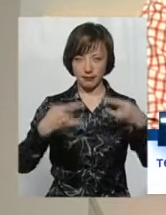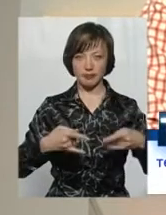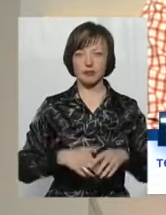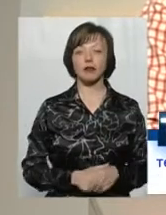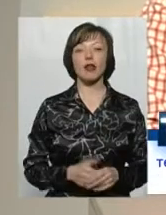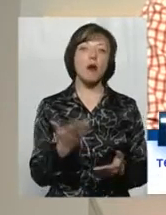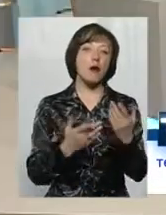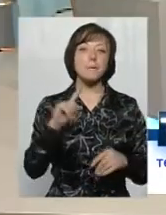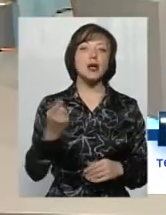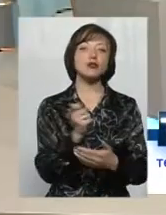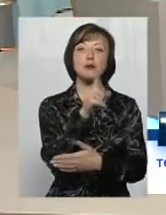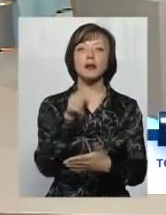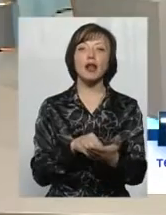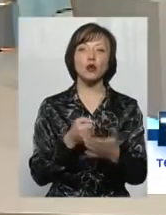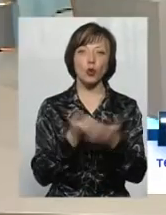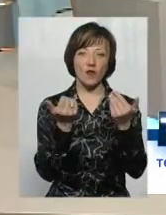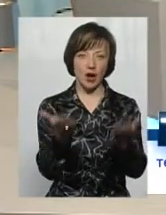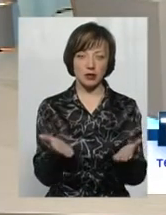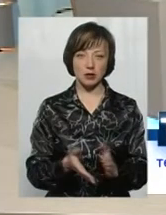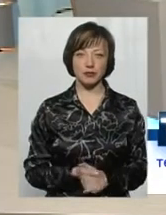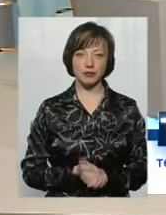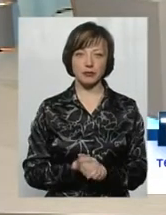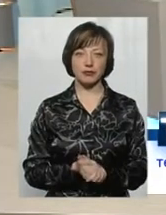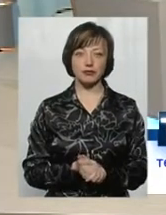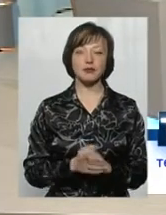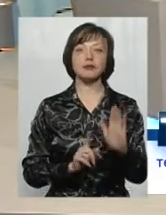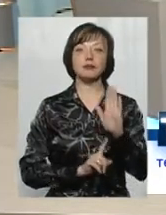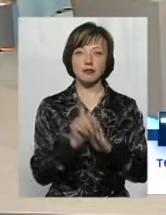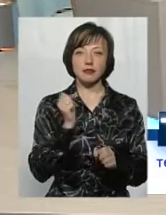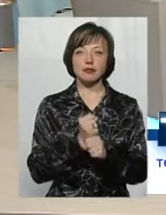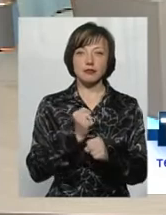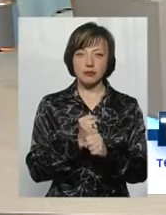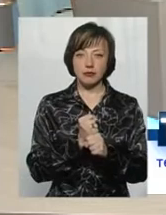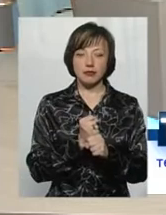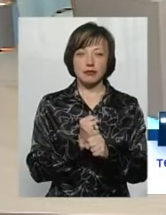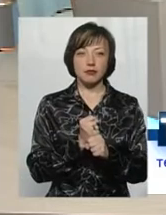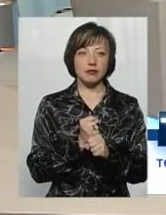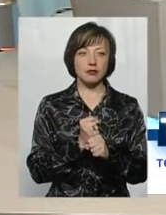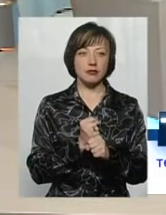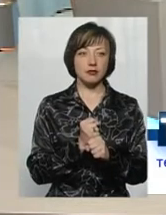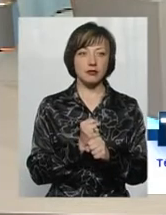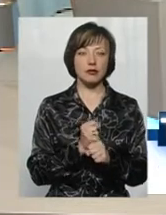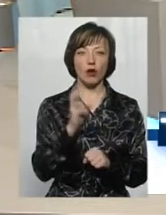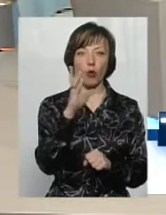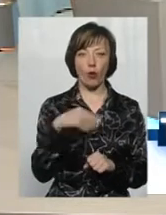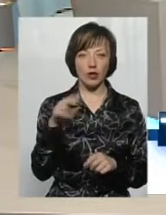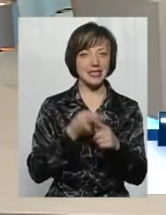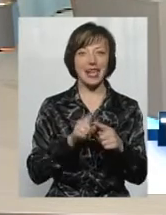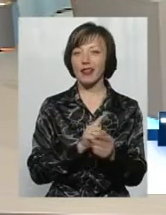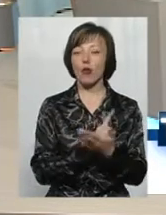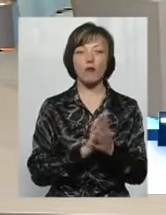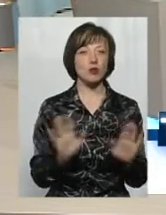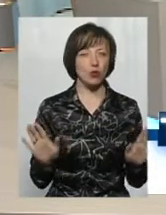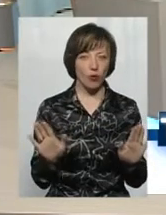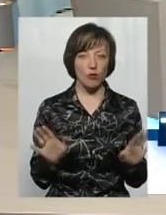і, мабуть, перше запитання все ж таки до вас, пані Оксана. Запрацювали усі коди, так? Ну, це, як ми вже чули сюжету, це не обов'язково,